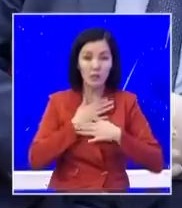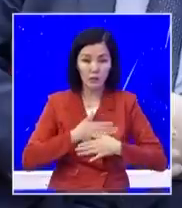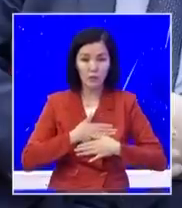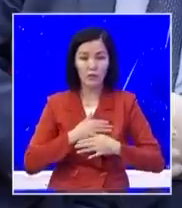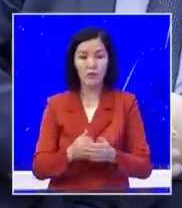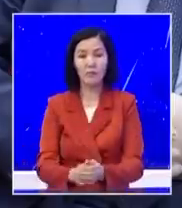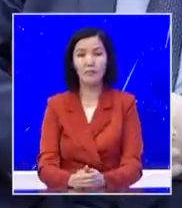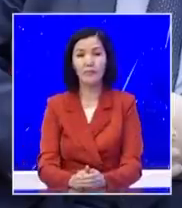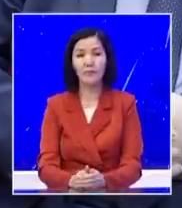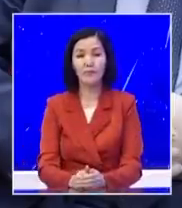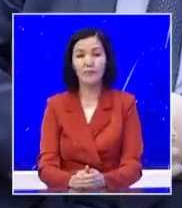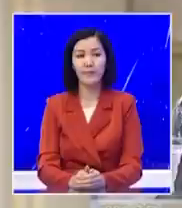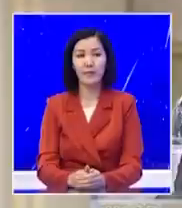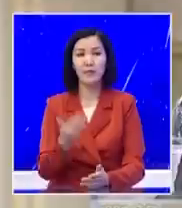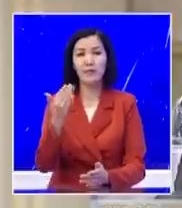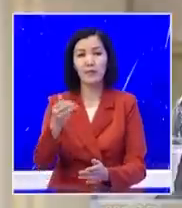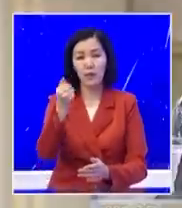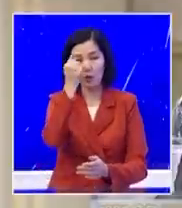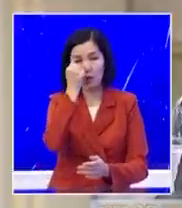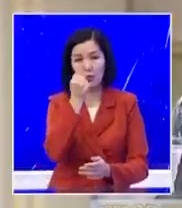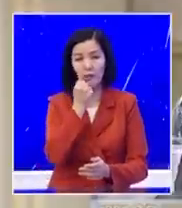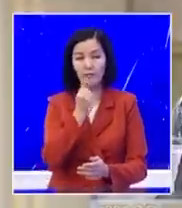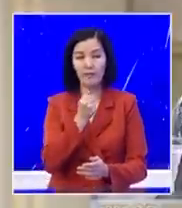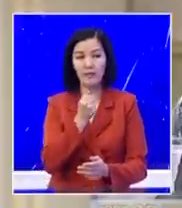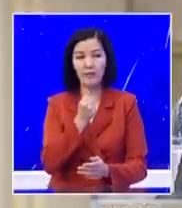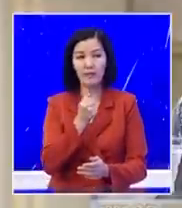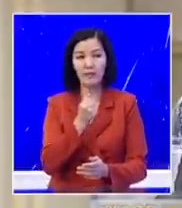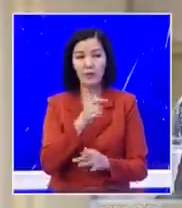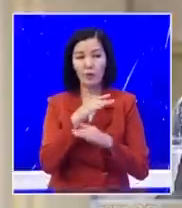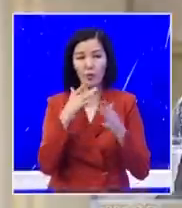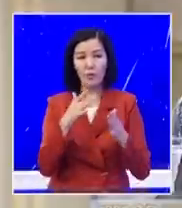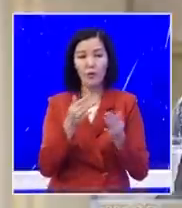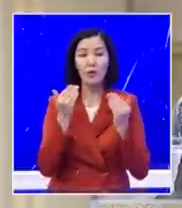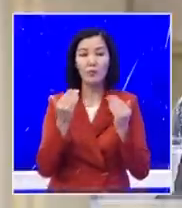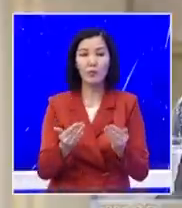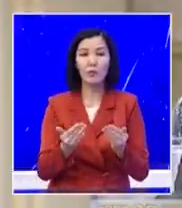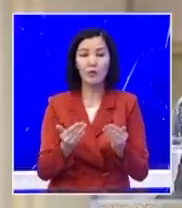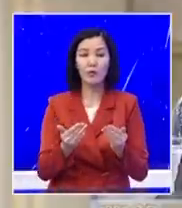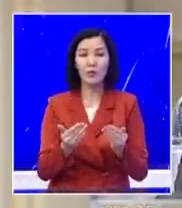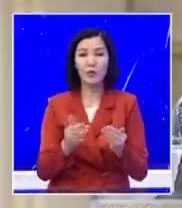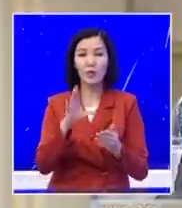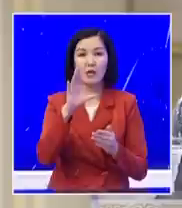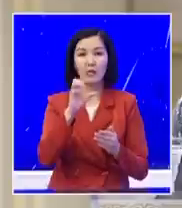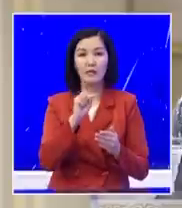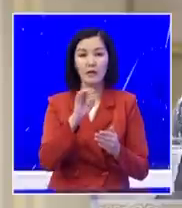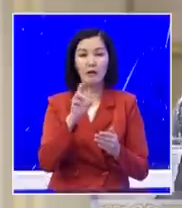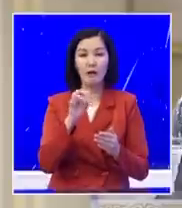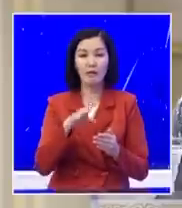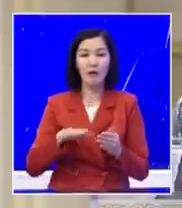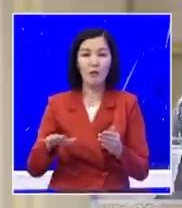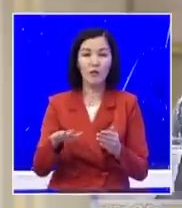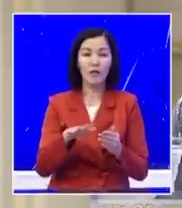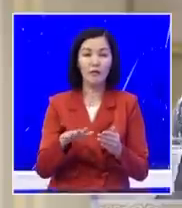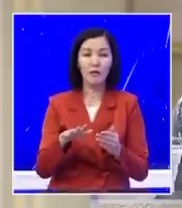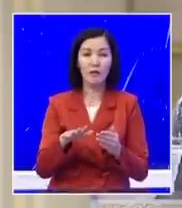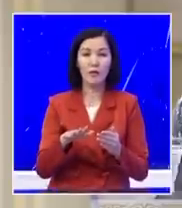болады. Сізге көп-көп рахмет, Алла бағыш. Көп рахмет. Бүгін міне Сарқан ауданына